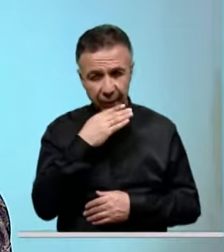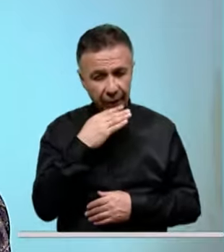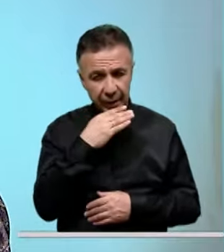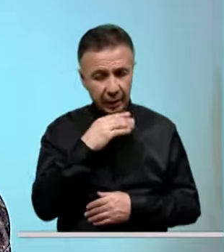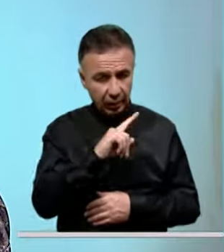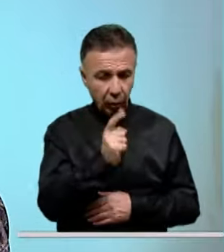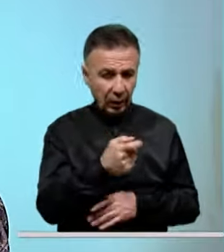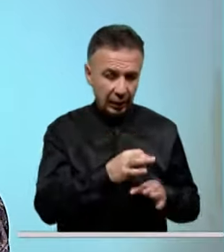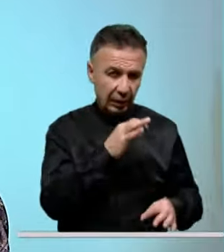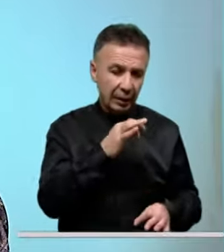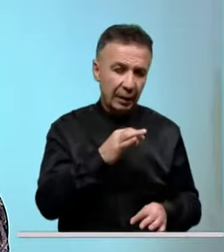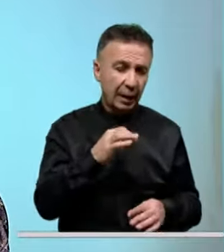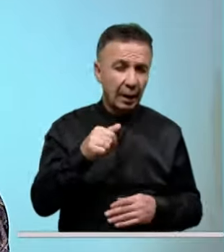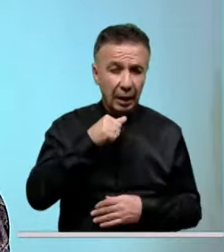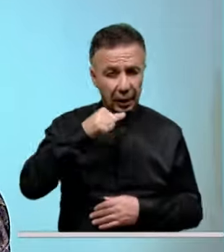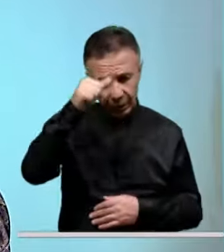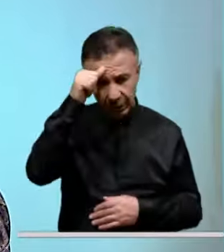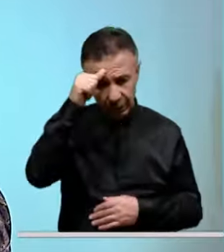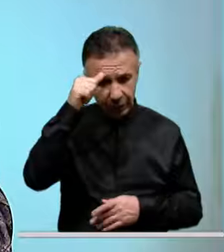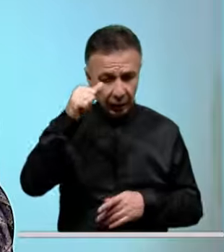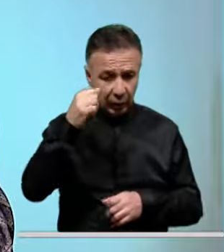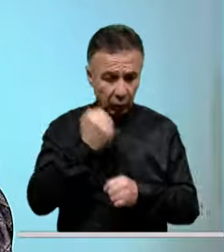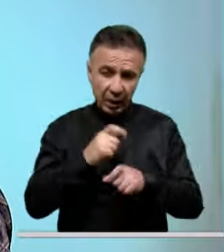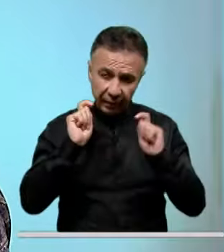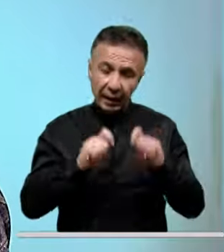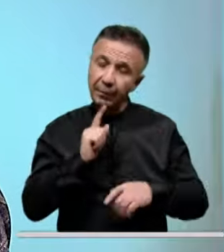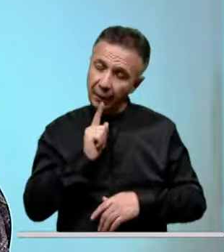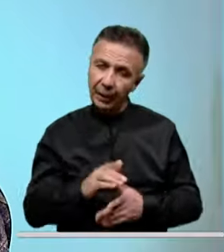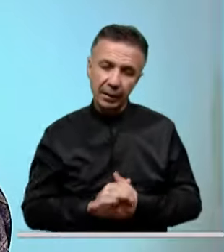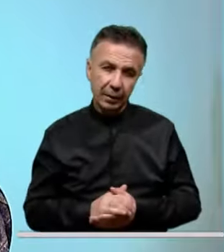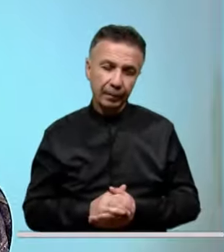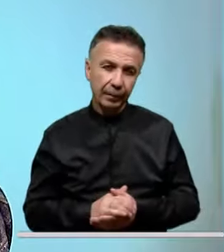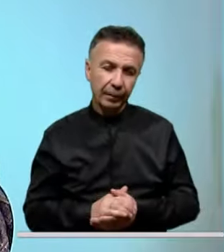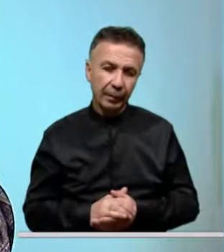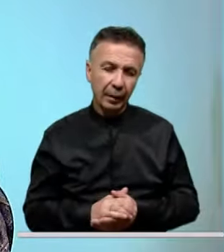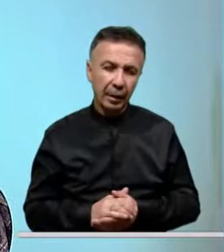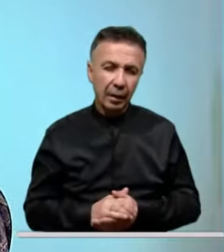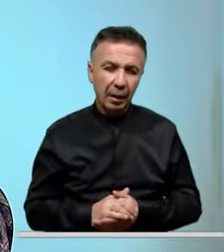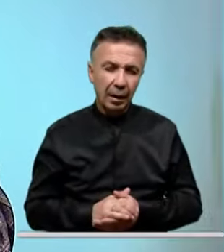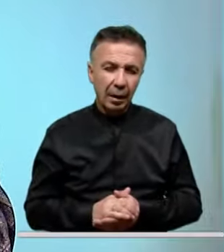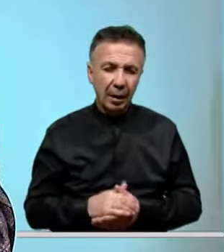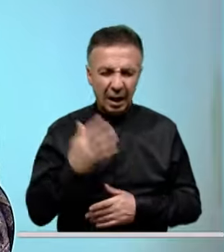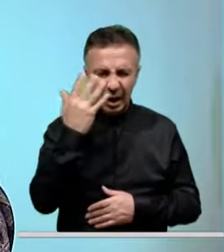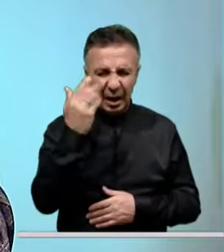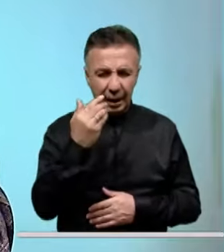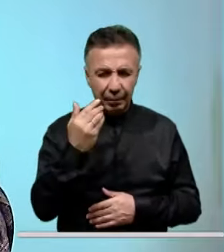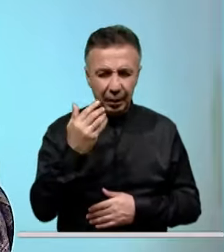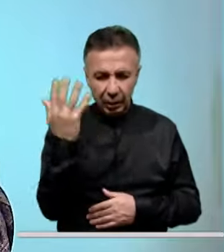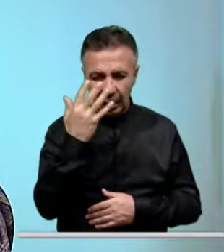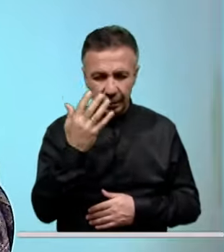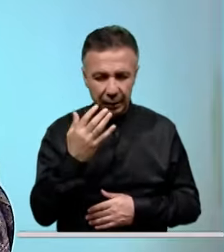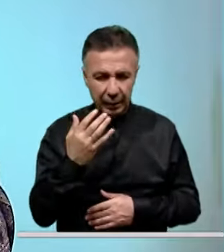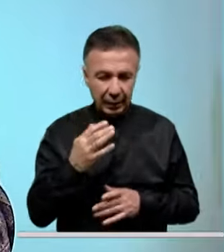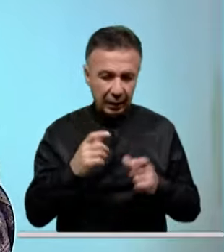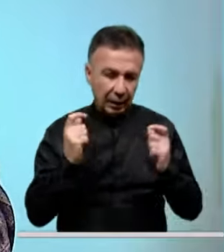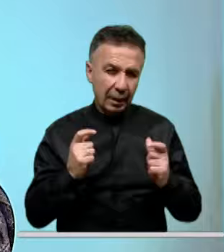hac farz. Evet. Suudi Arabistan ülkelere kotalar koyuyor. Diyor ki sizin nüfusunuza